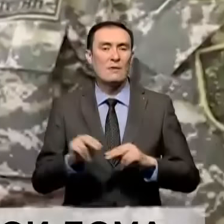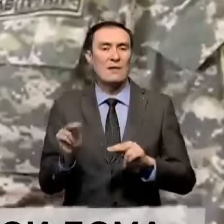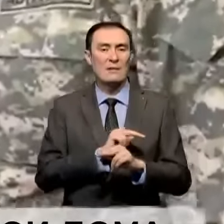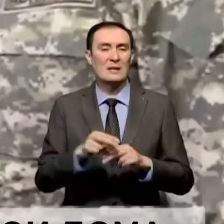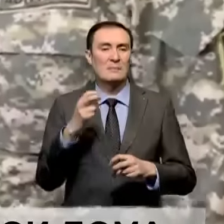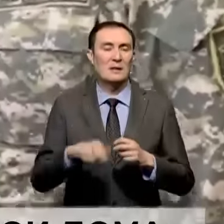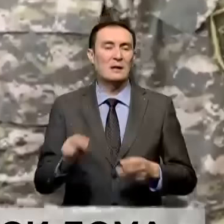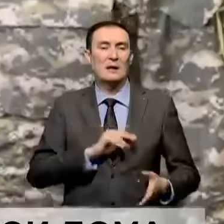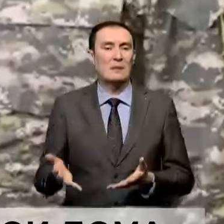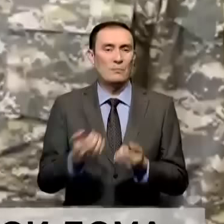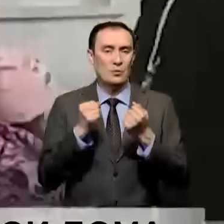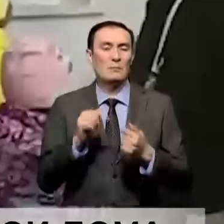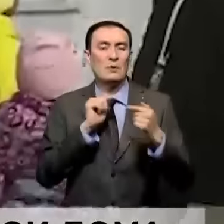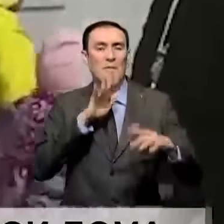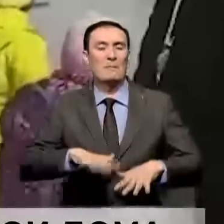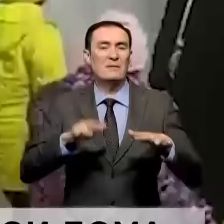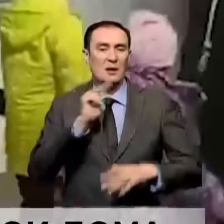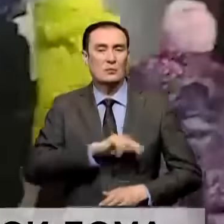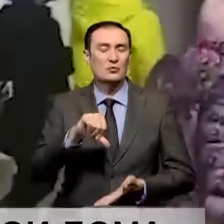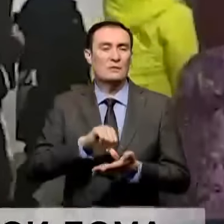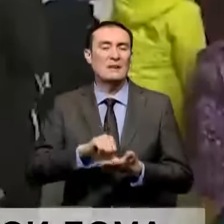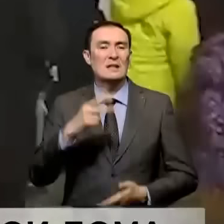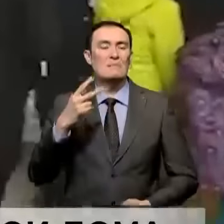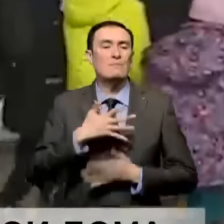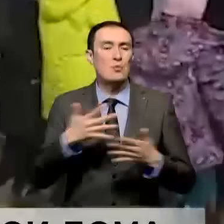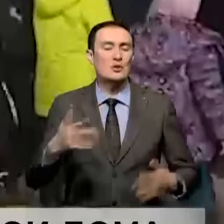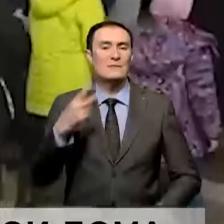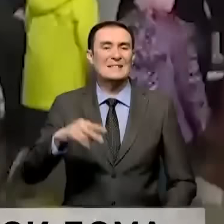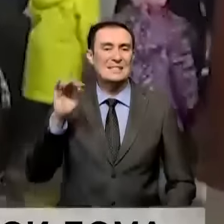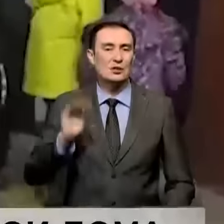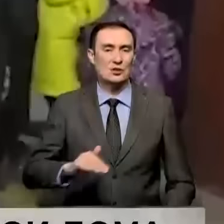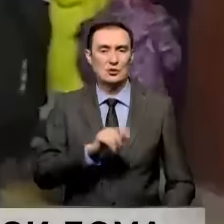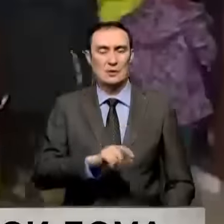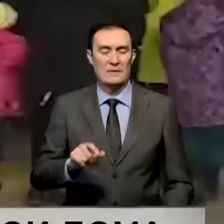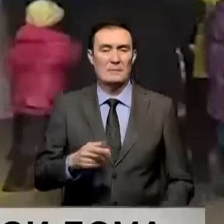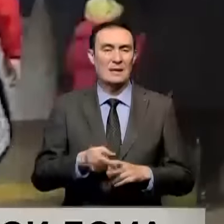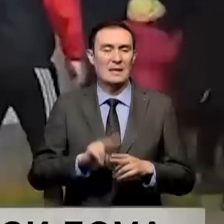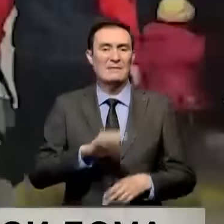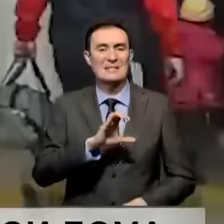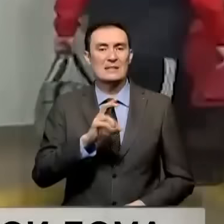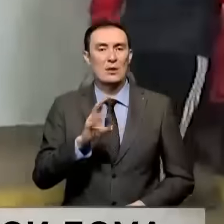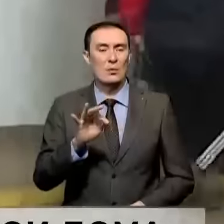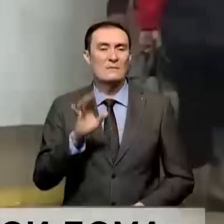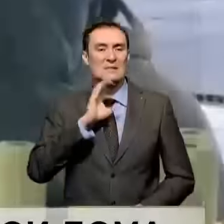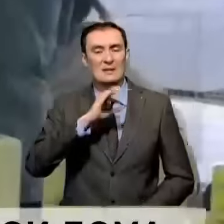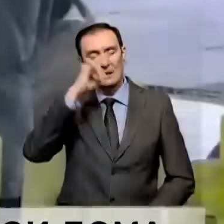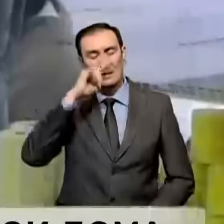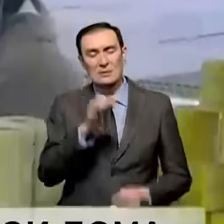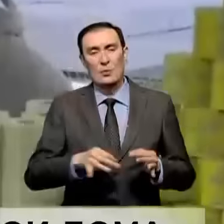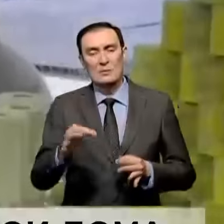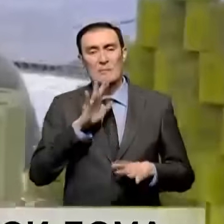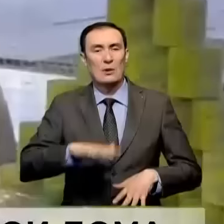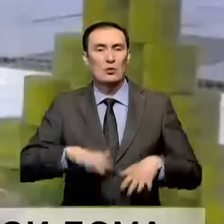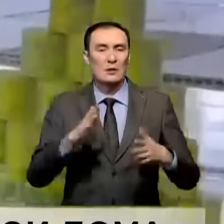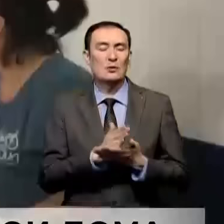в аварийно-спасательных и противопаводковых работах участвует больше 20 тысяч человек. При этом в СКО, где подтопленными остаются